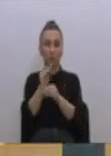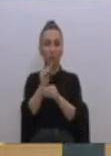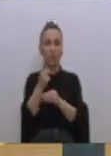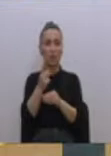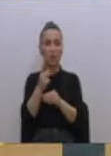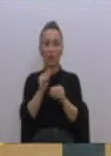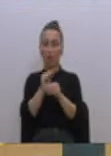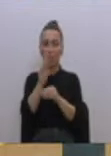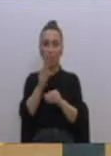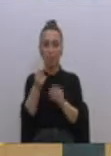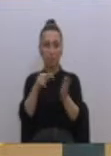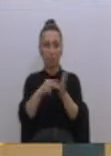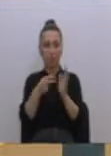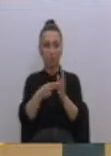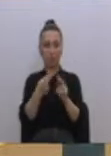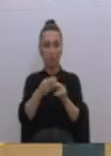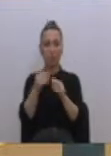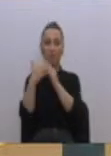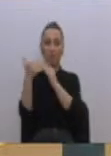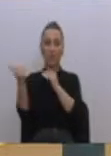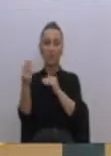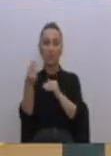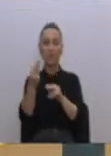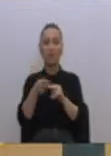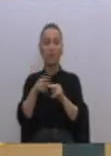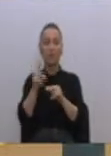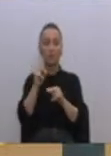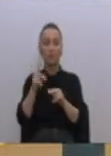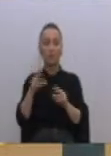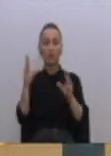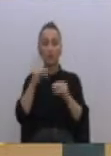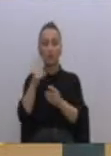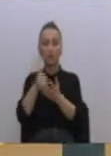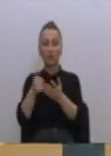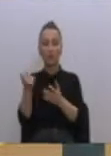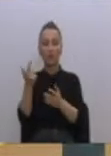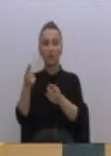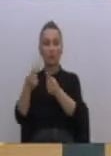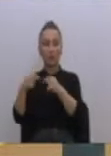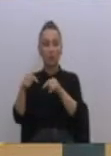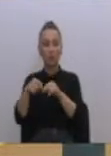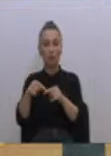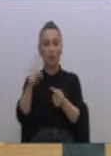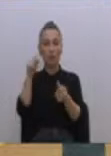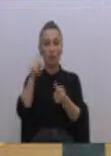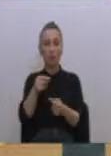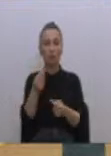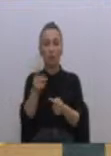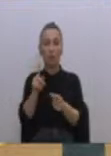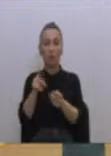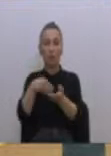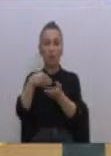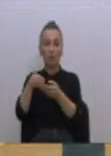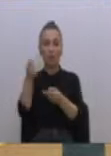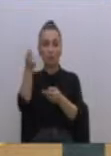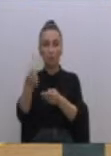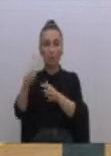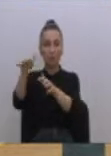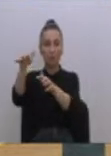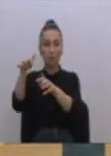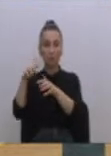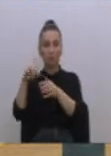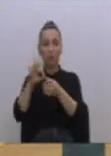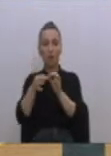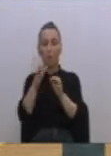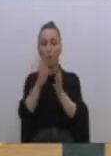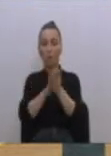delico tarife bi, bat în romantă, o asistat puli imitorom, șezlebu de autobuse de gazis corporația, să șezlebu de gazis odenoba, e da ufruda bal pasat, concretul